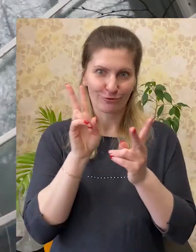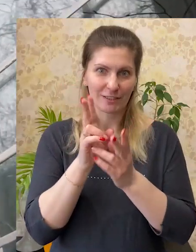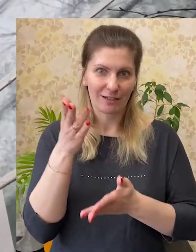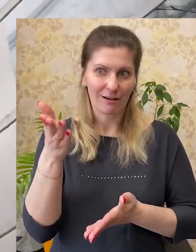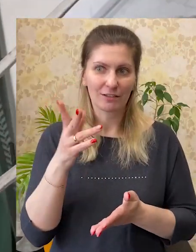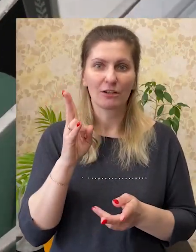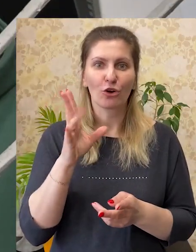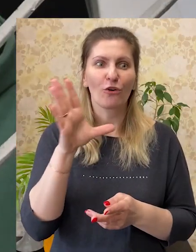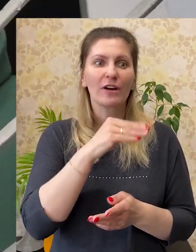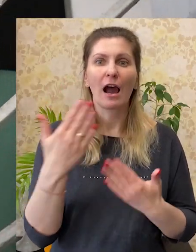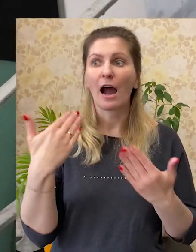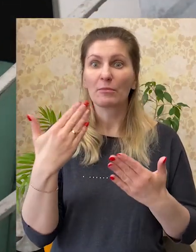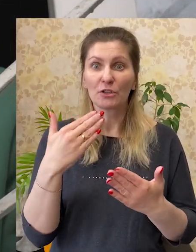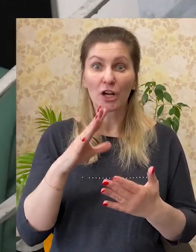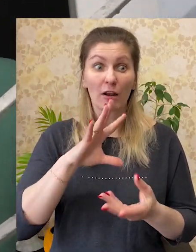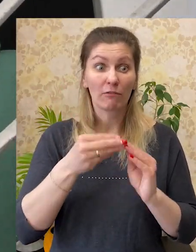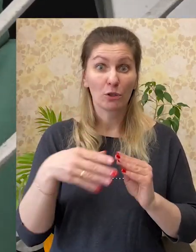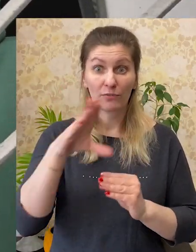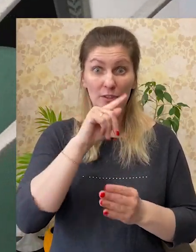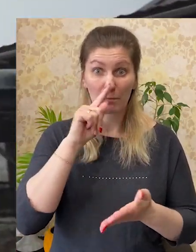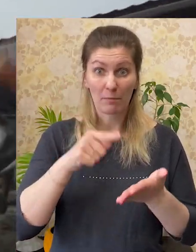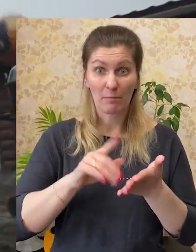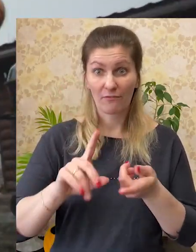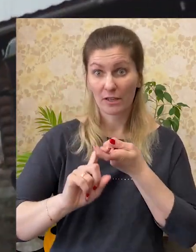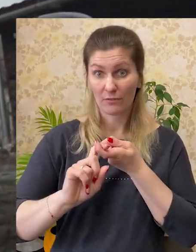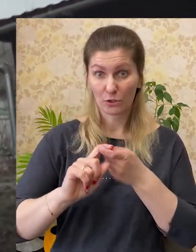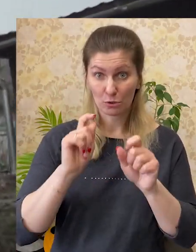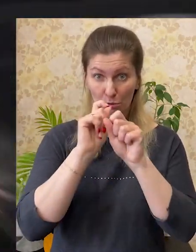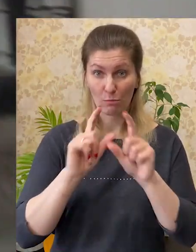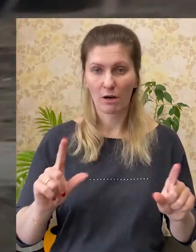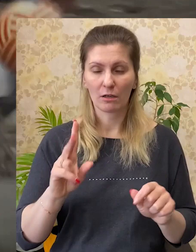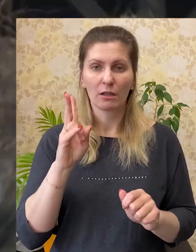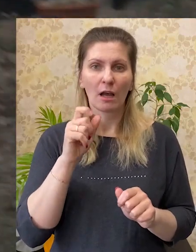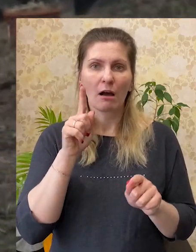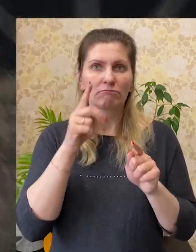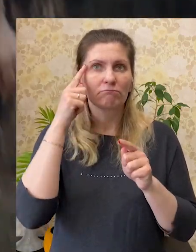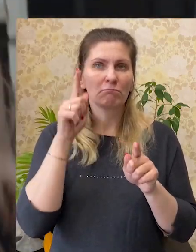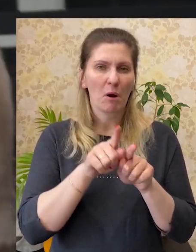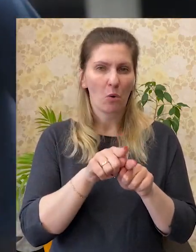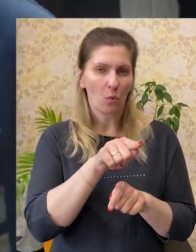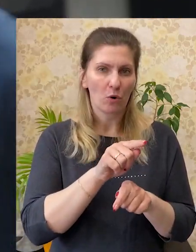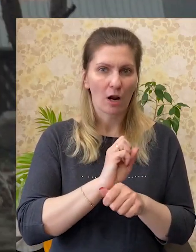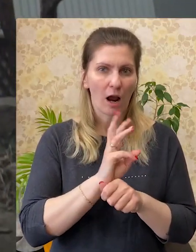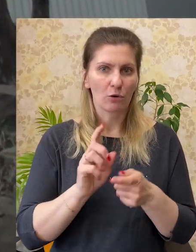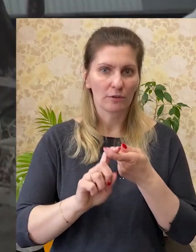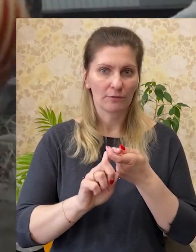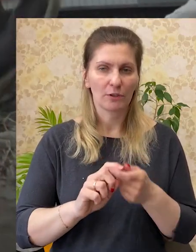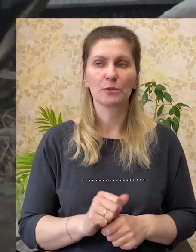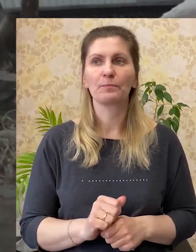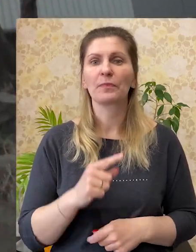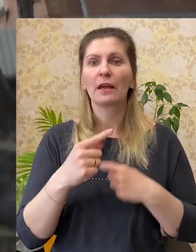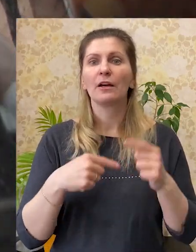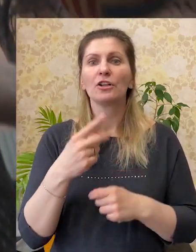ним контактировал, впоследствии попали в инфекционную больницу с подозрением на коронавирус. Через 2 дня я